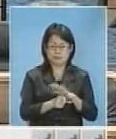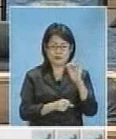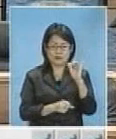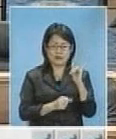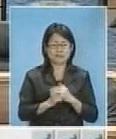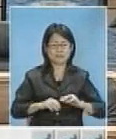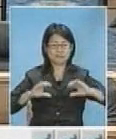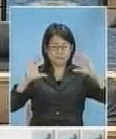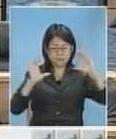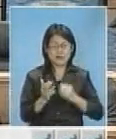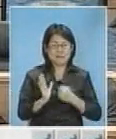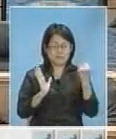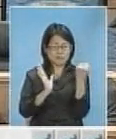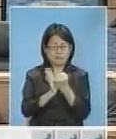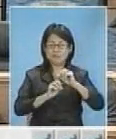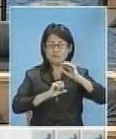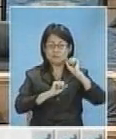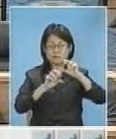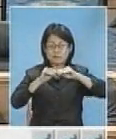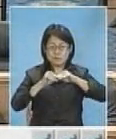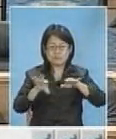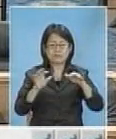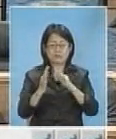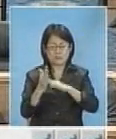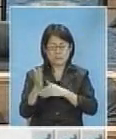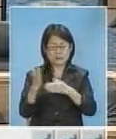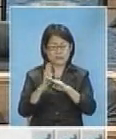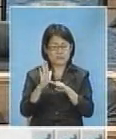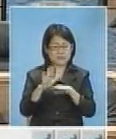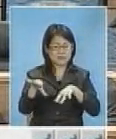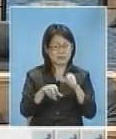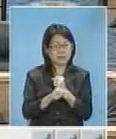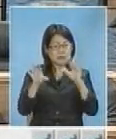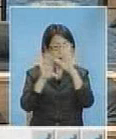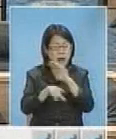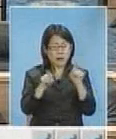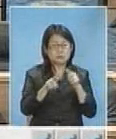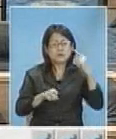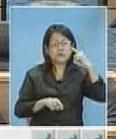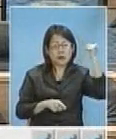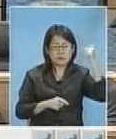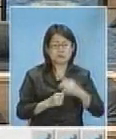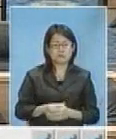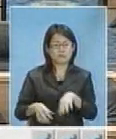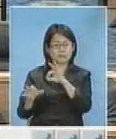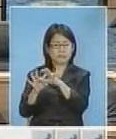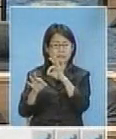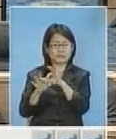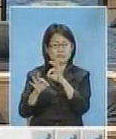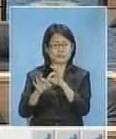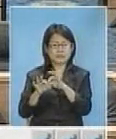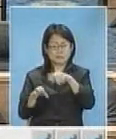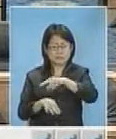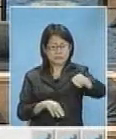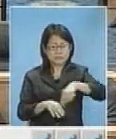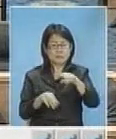กาศนโยบายต่างหากผมต้องขออนุญาตใช้คำว่าฉวยโอกาสที่ทางธนาคารพาณิชย์เนี่ย